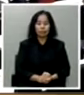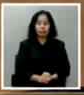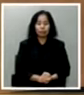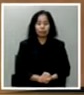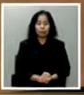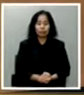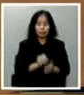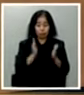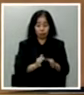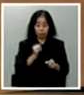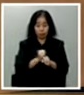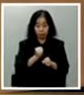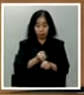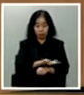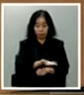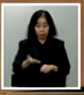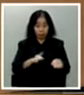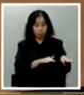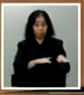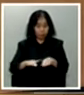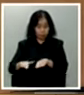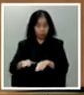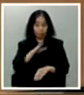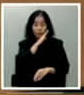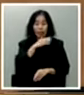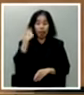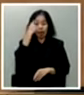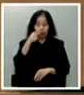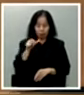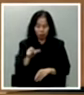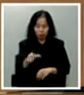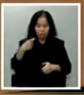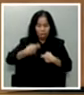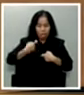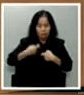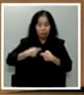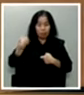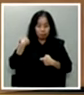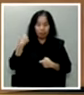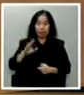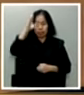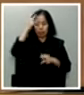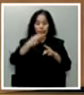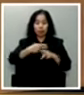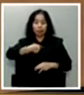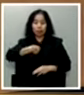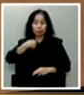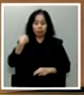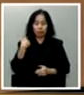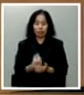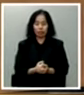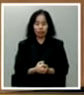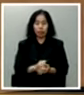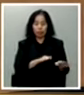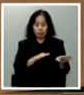เจ้าหน้าที่พร้อมนะครับจะพร้อมเผื่อว่าใครที่แสดงตนกดบัตรไม่ได้ก็ประกาศชื่อกรุณาแสดงต